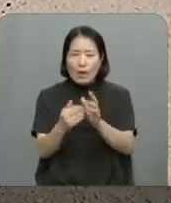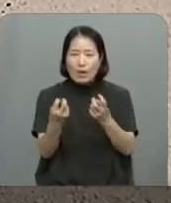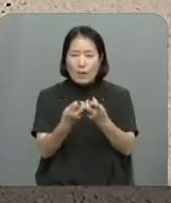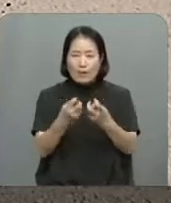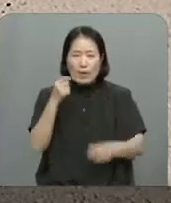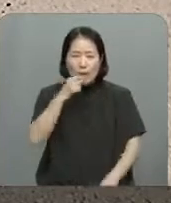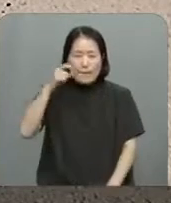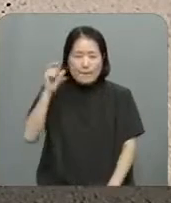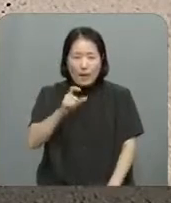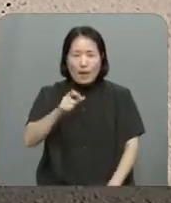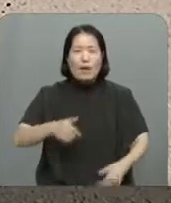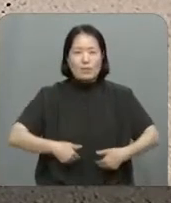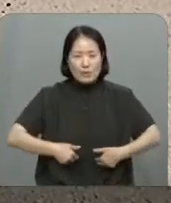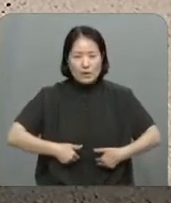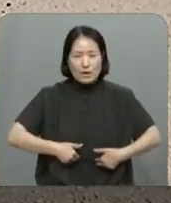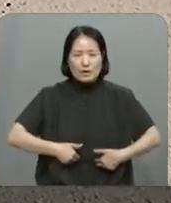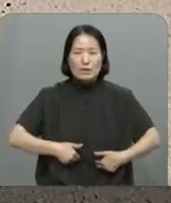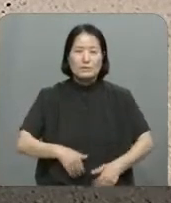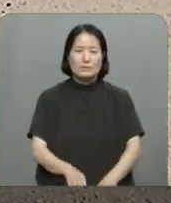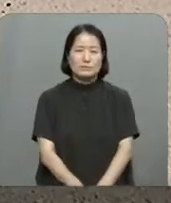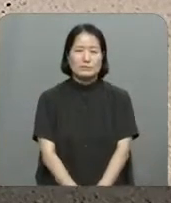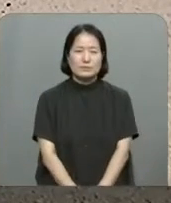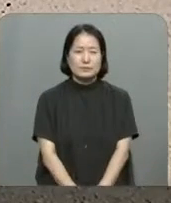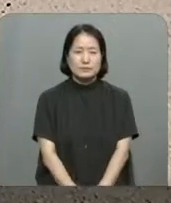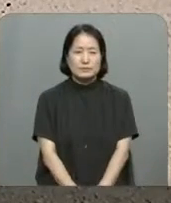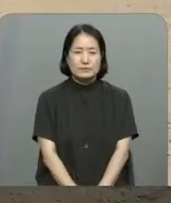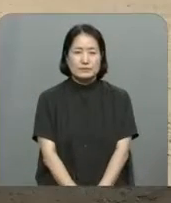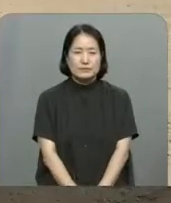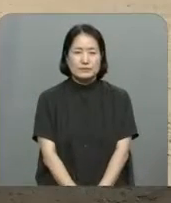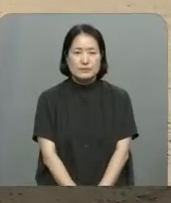커지고 있습니다. 강규엽 기자의 보도입니다.